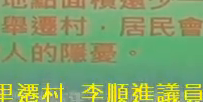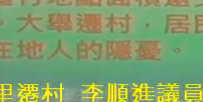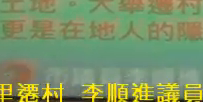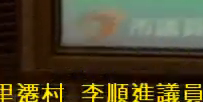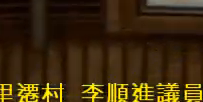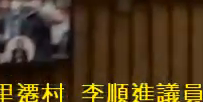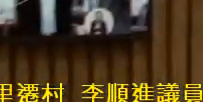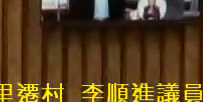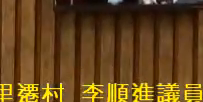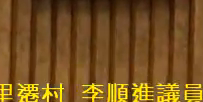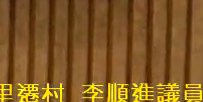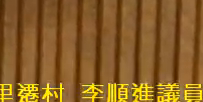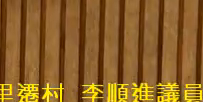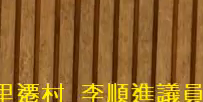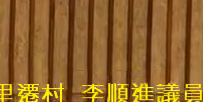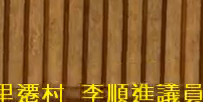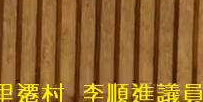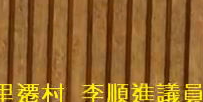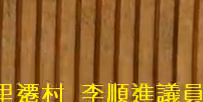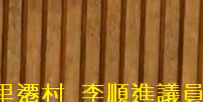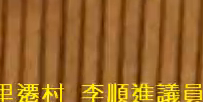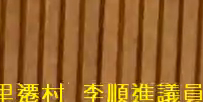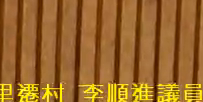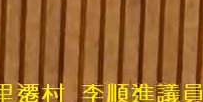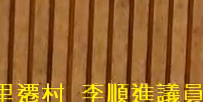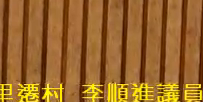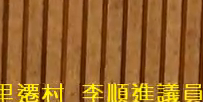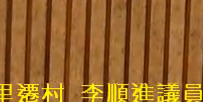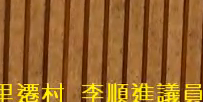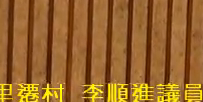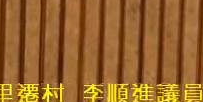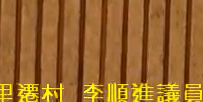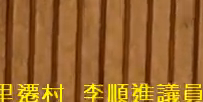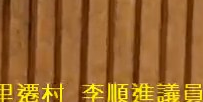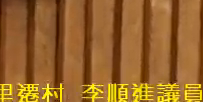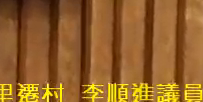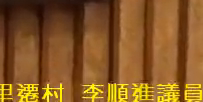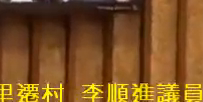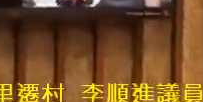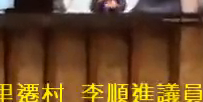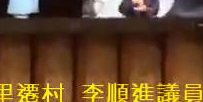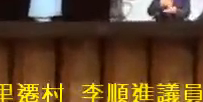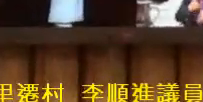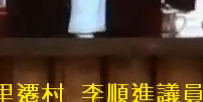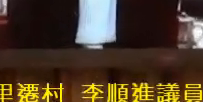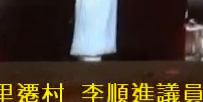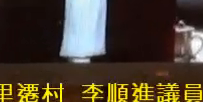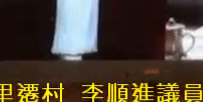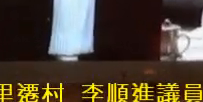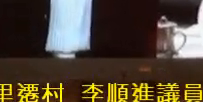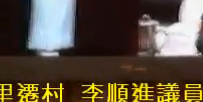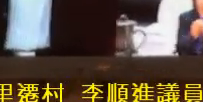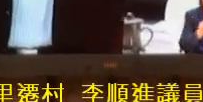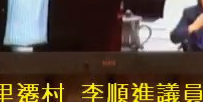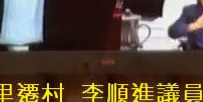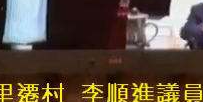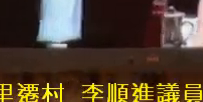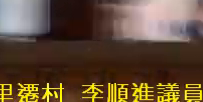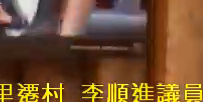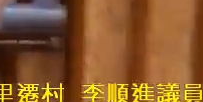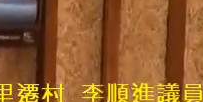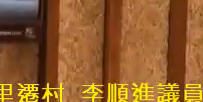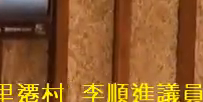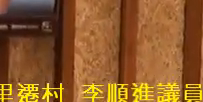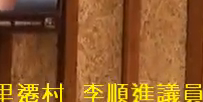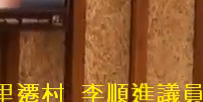在大林埔的这个案子，当然刚才李业也谈过，我们这个计划局在15号已经把该有的